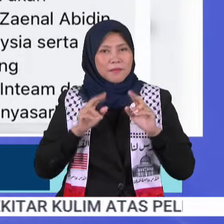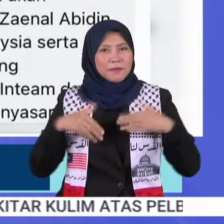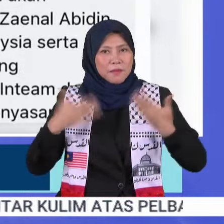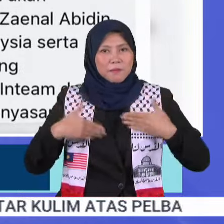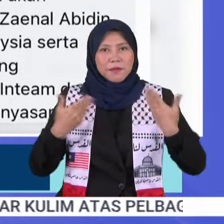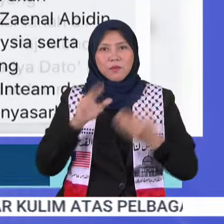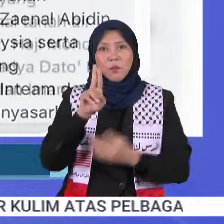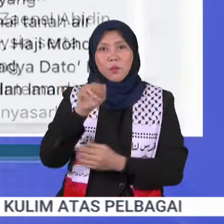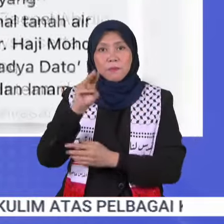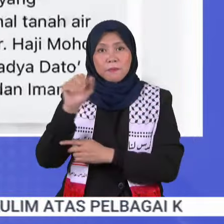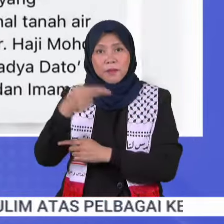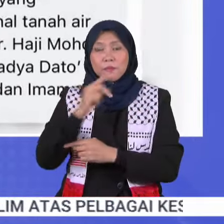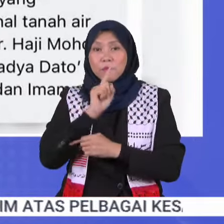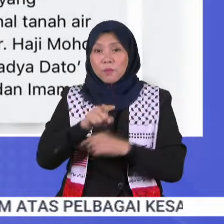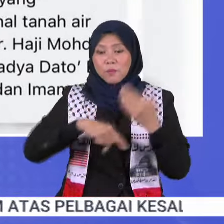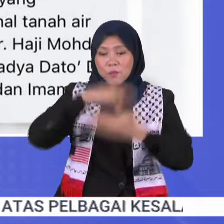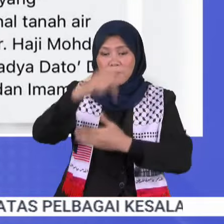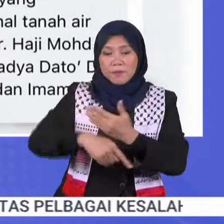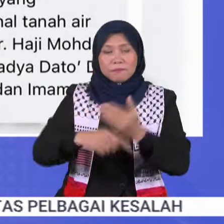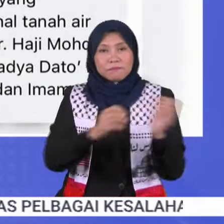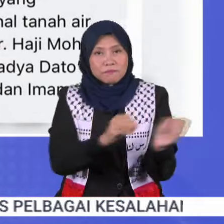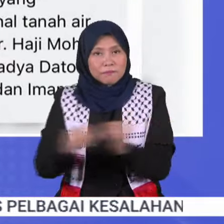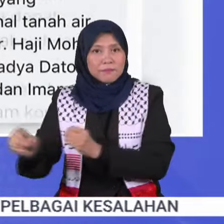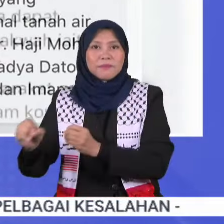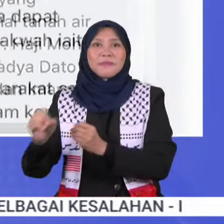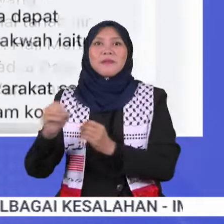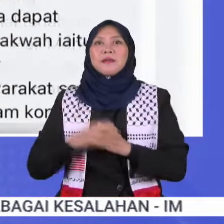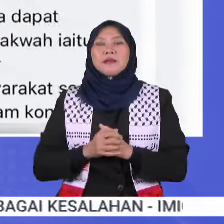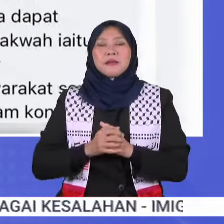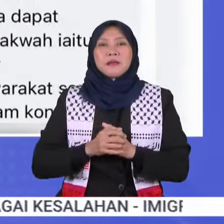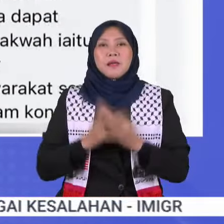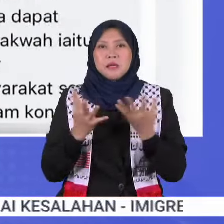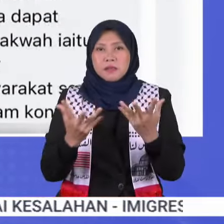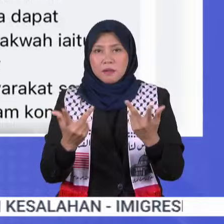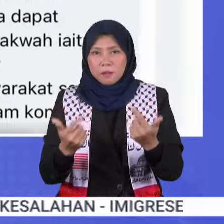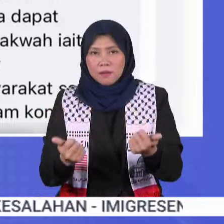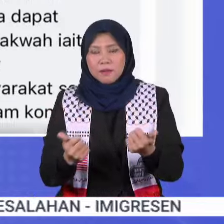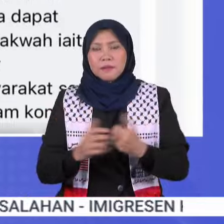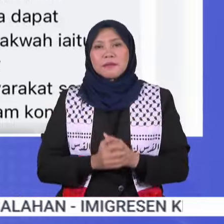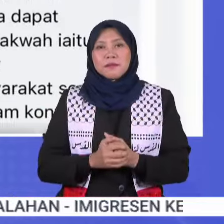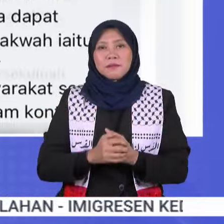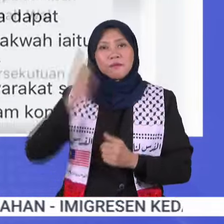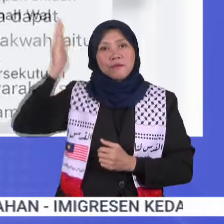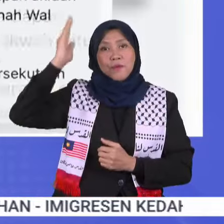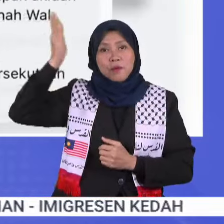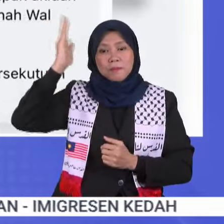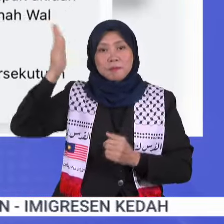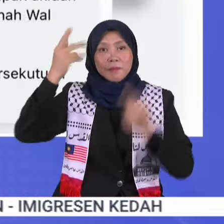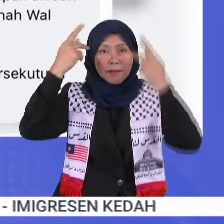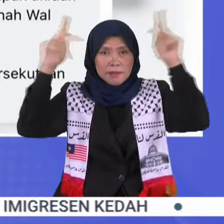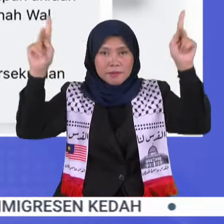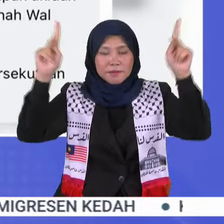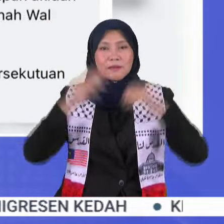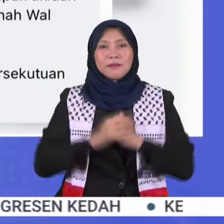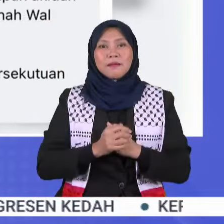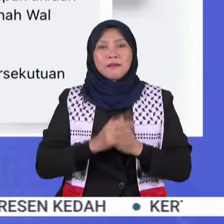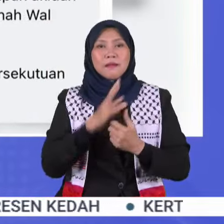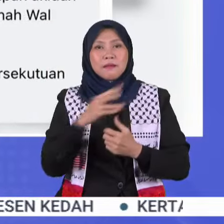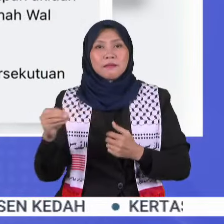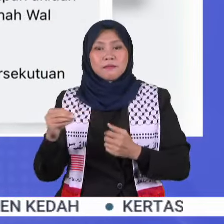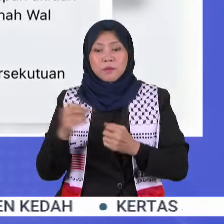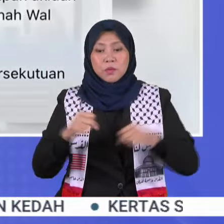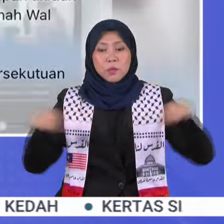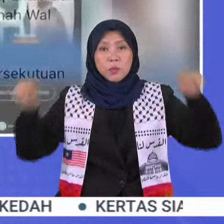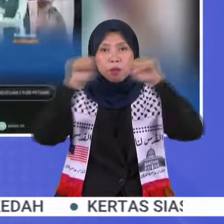yang bakal dianjurkan ialah Wilayah Persekutuan Berselawat, Forum Perdana Ehwal Islam, Pelancaran Surau Bergerak dan